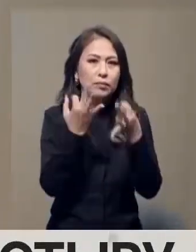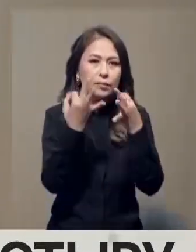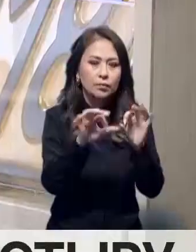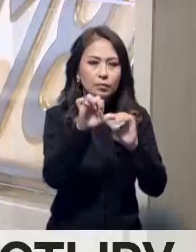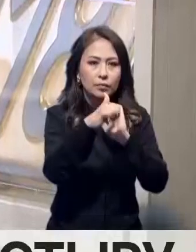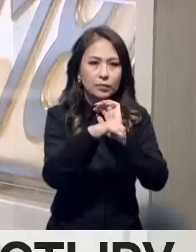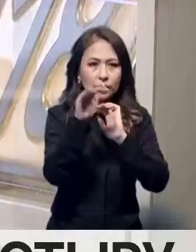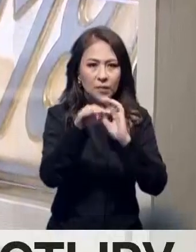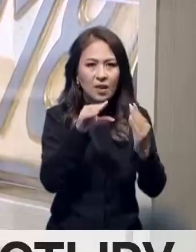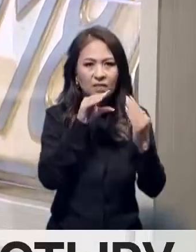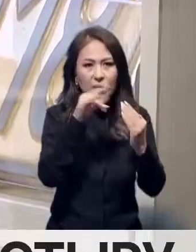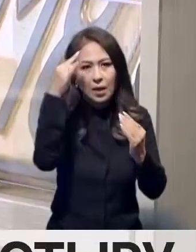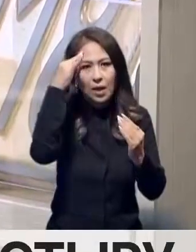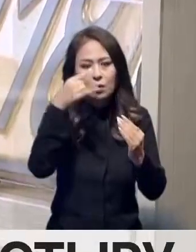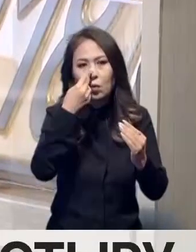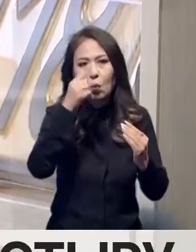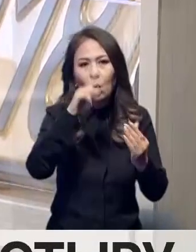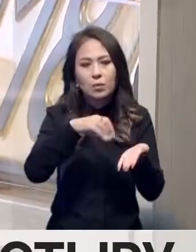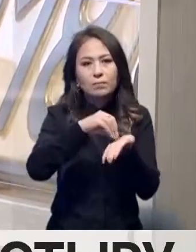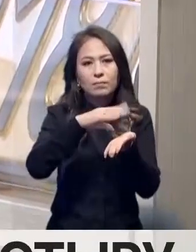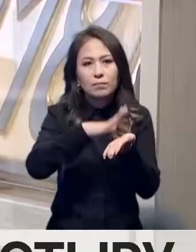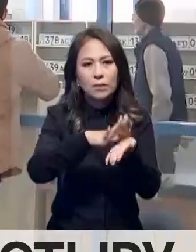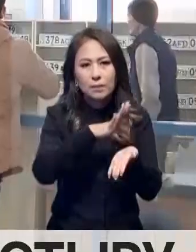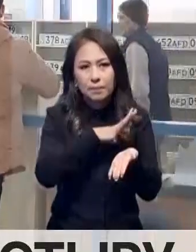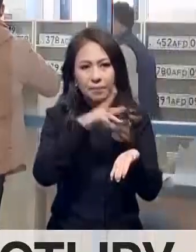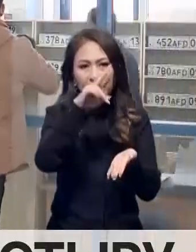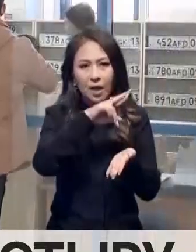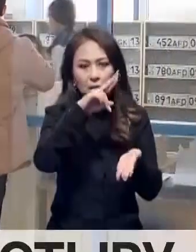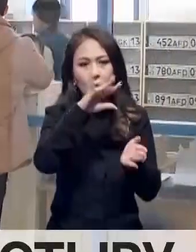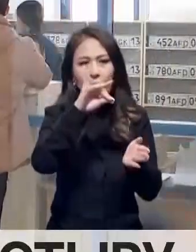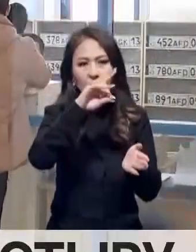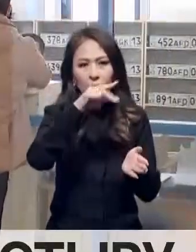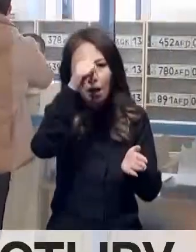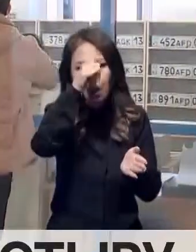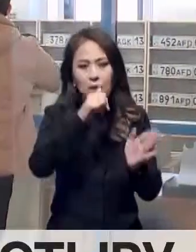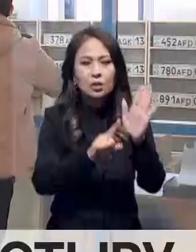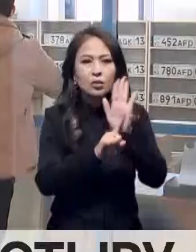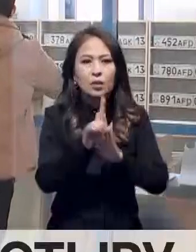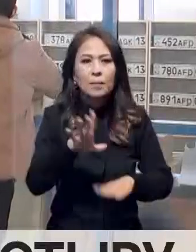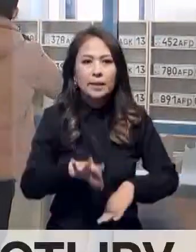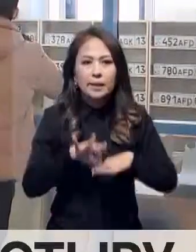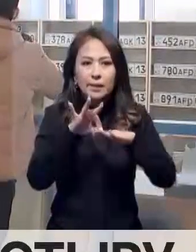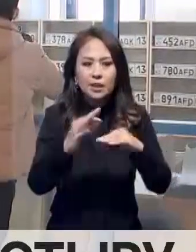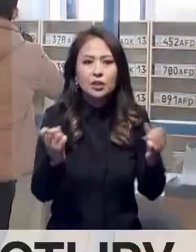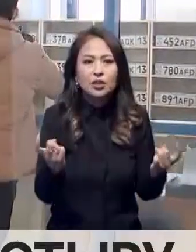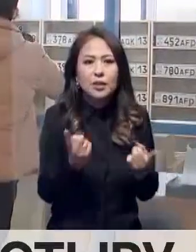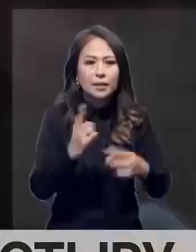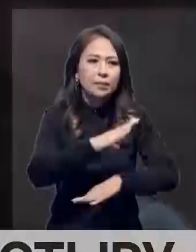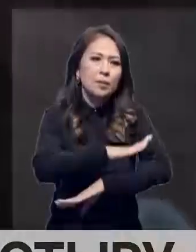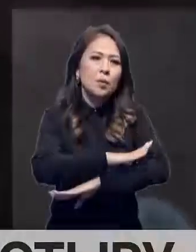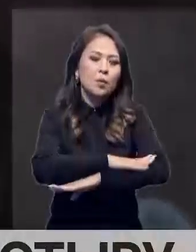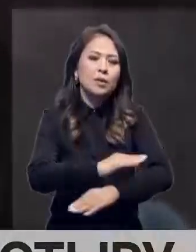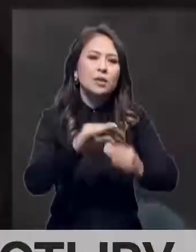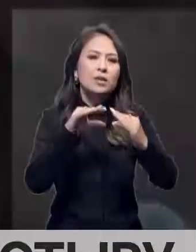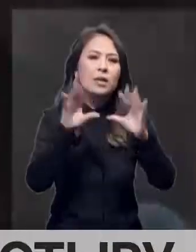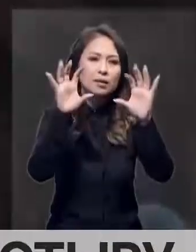16 мың автомобильге қазақстандық нөмір тағылған. Науқан биыл қаңтар мен шілде айлары аралығында жүргізілді. Енді жеңілдетілген